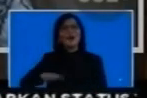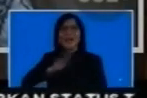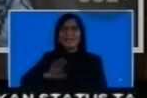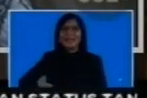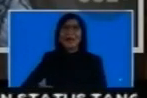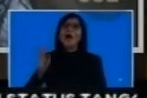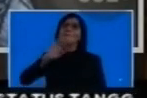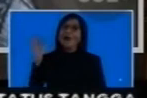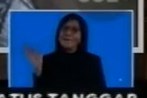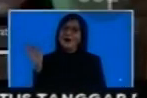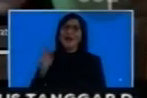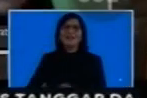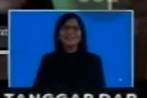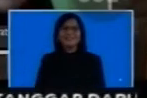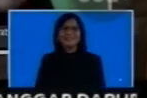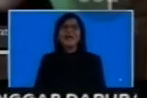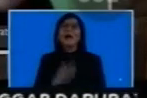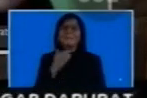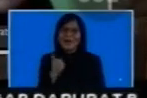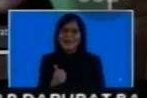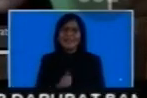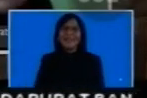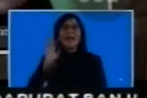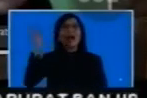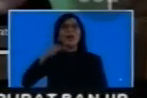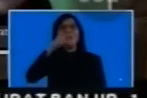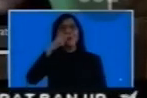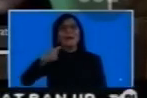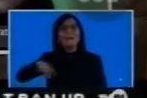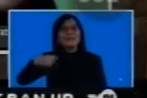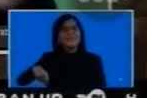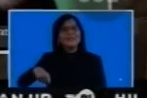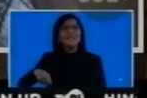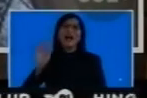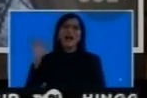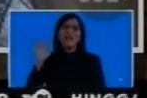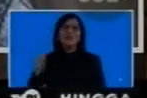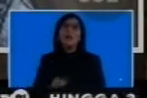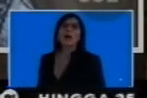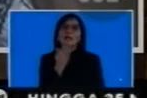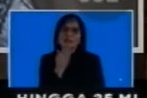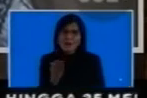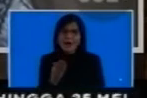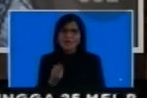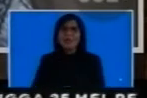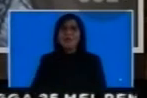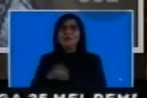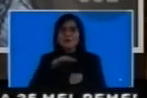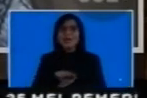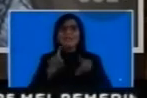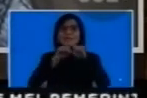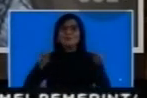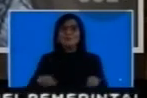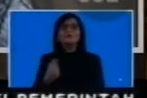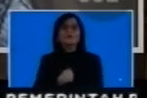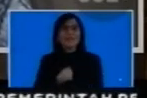Adik-adik, apa kabar? Baik. Halo, Pak Menteri. Halo. Terima kasih ya udah ngirim suratnya kepada